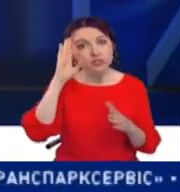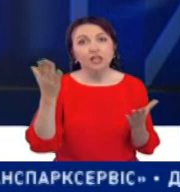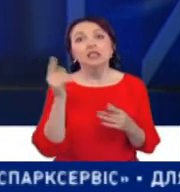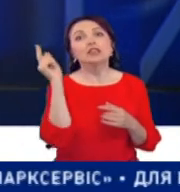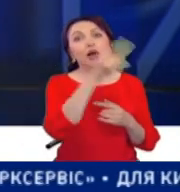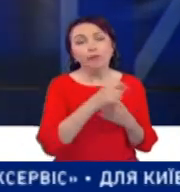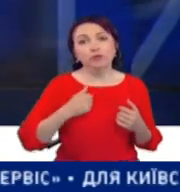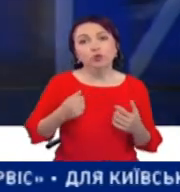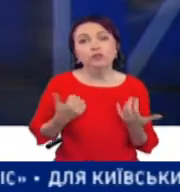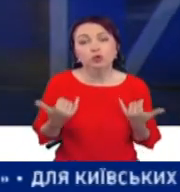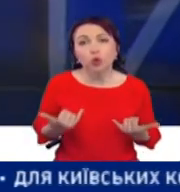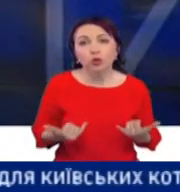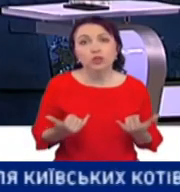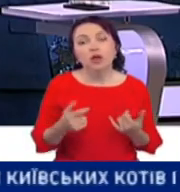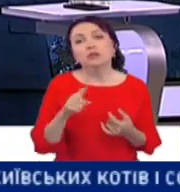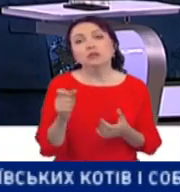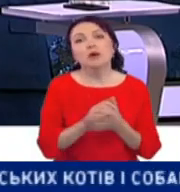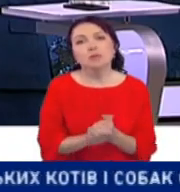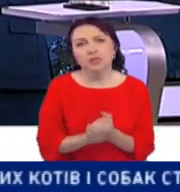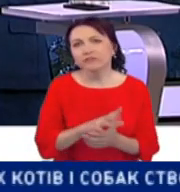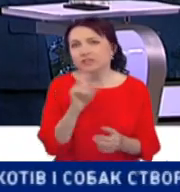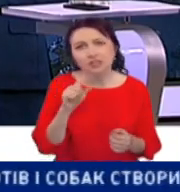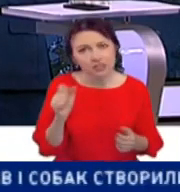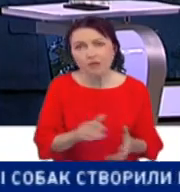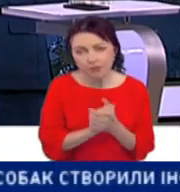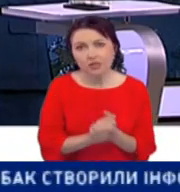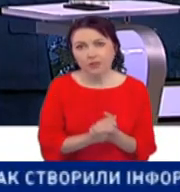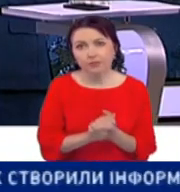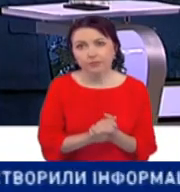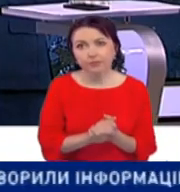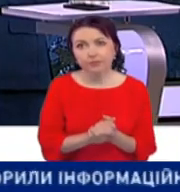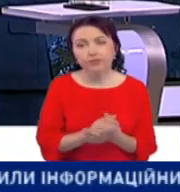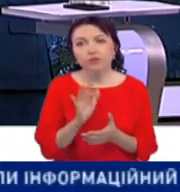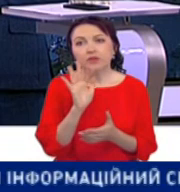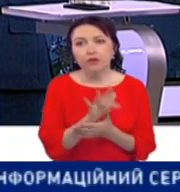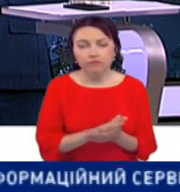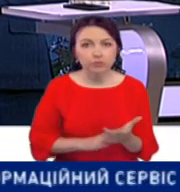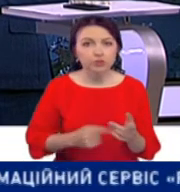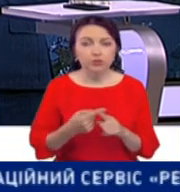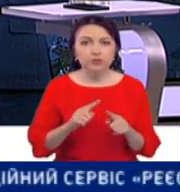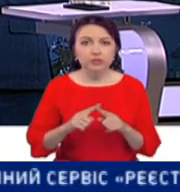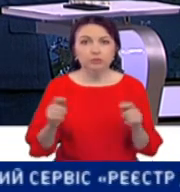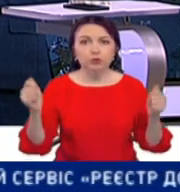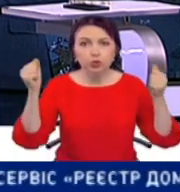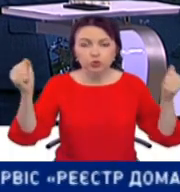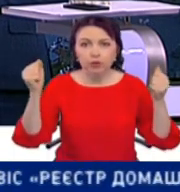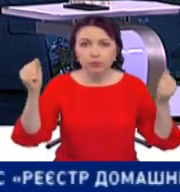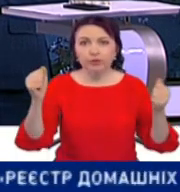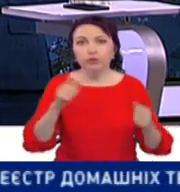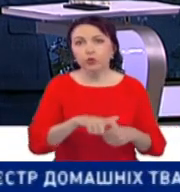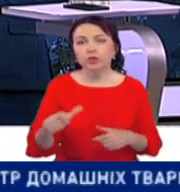сьогодні знаходяться, вони за мир. Всі за мир. Тут, вибачте, цими лозунгами прикриваються навіть ті люди,